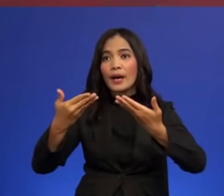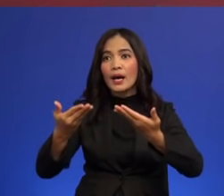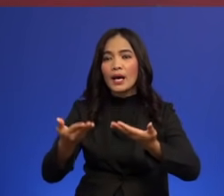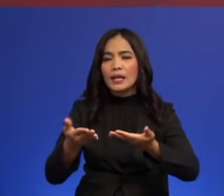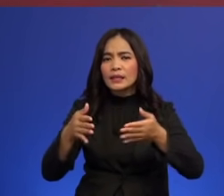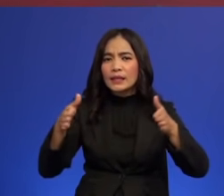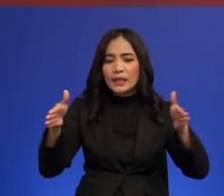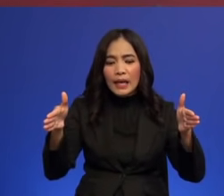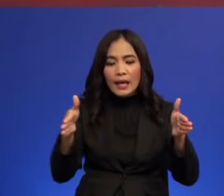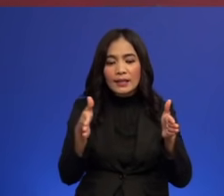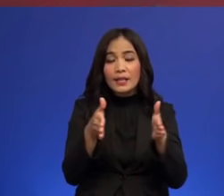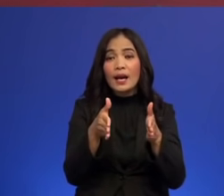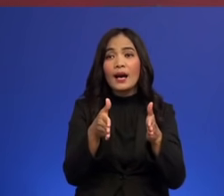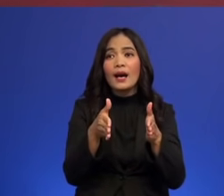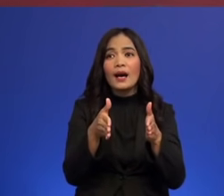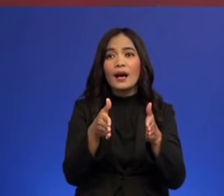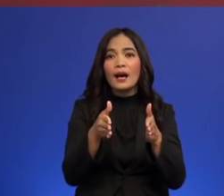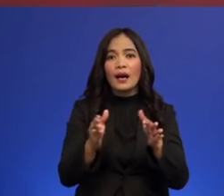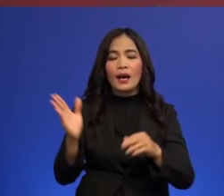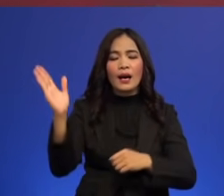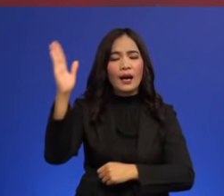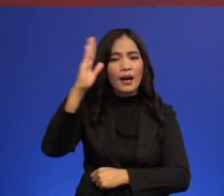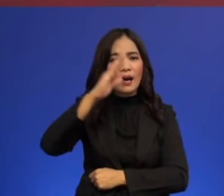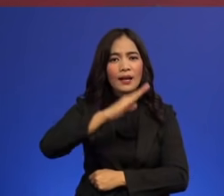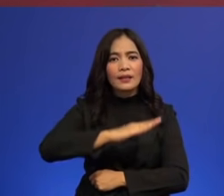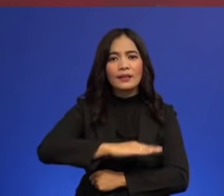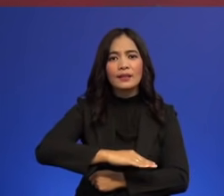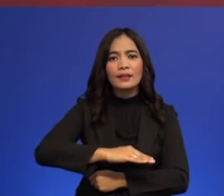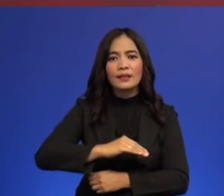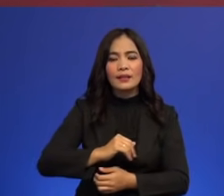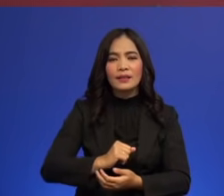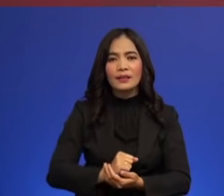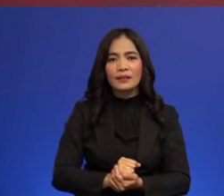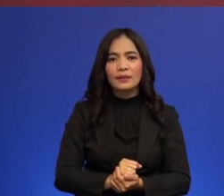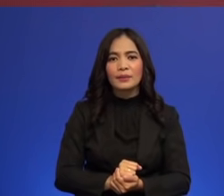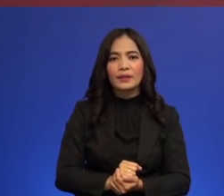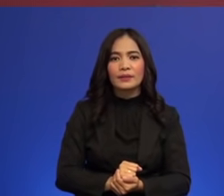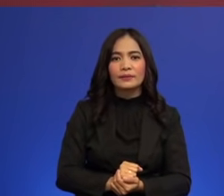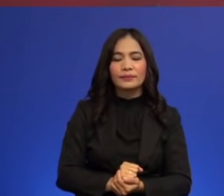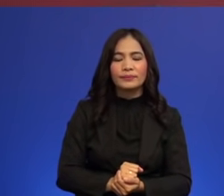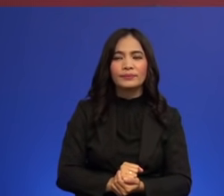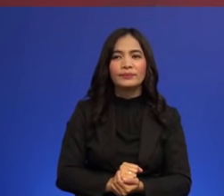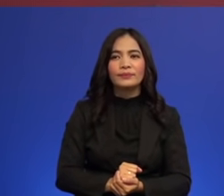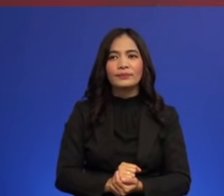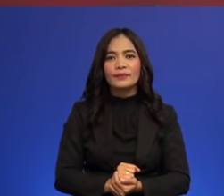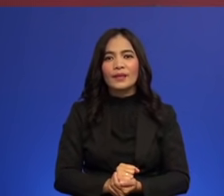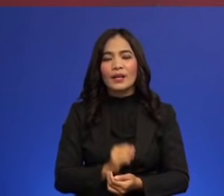Betapa singkatnya hari,